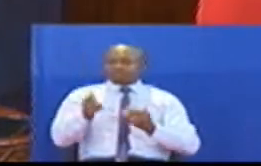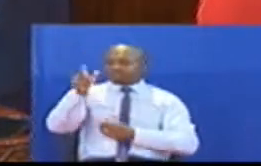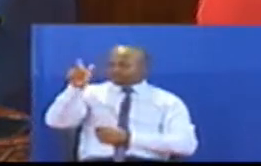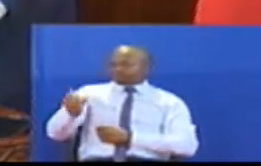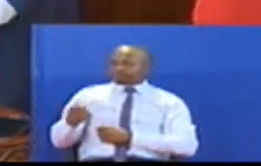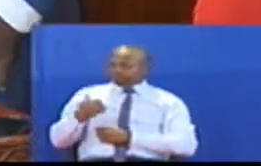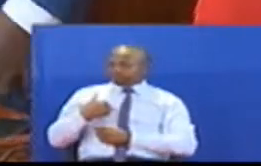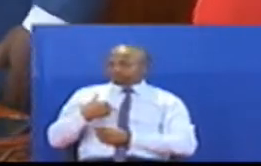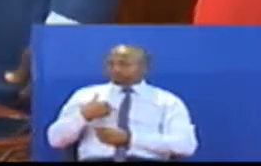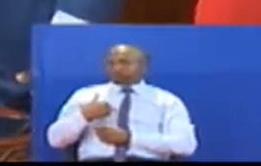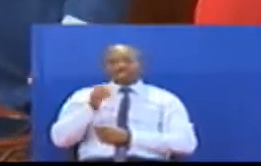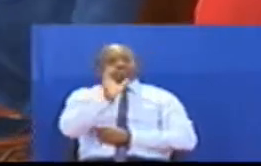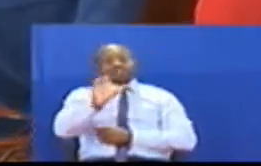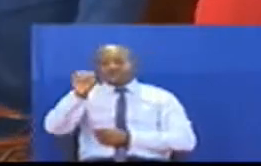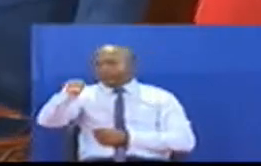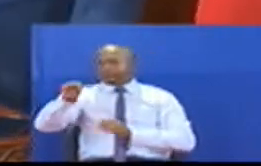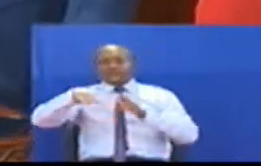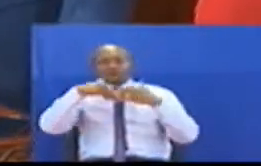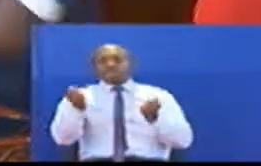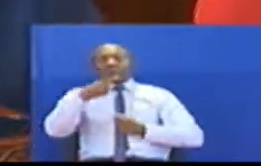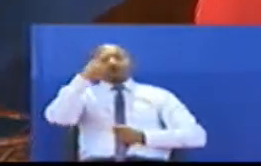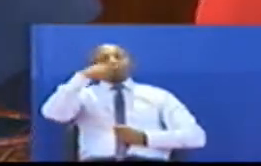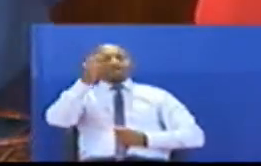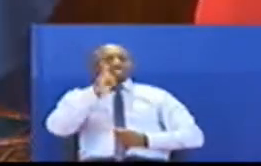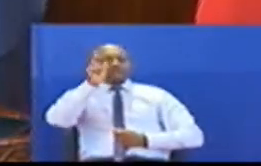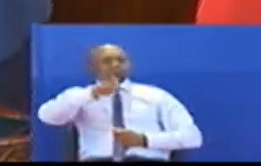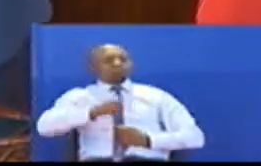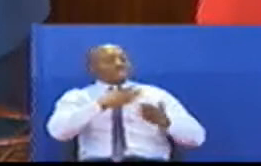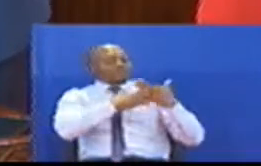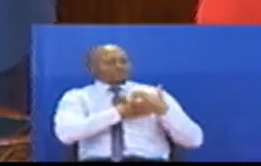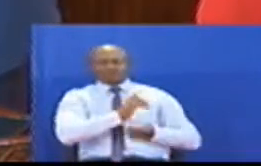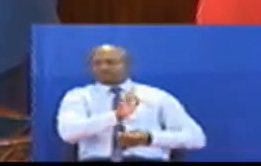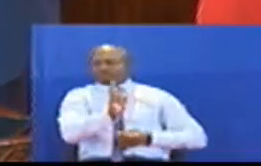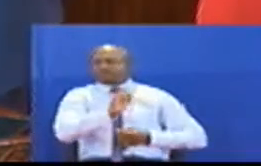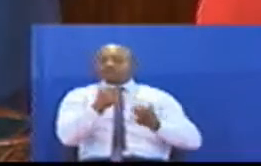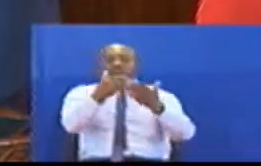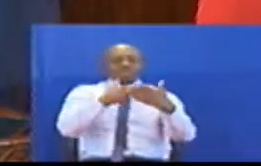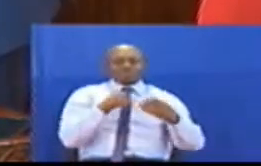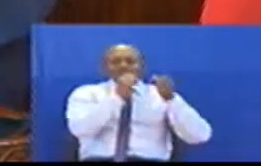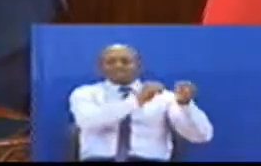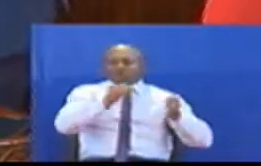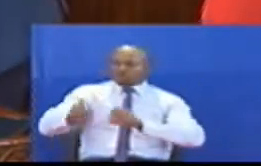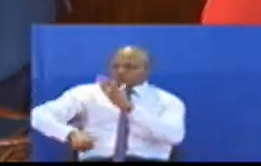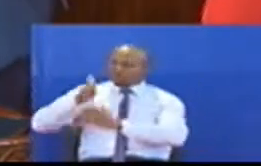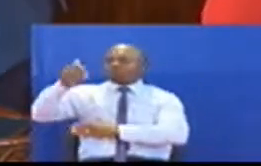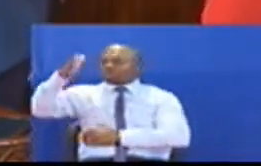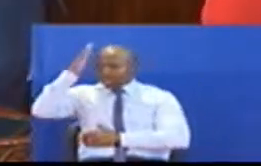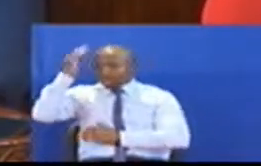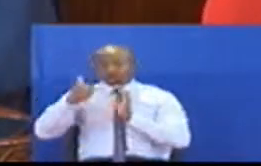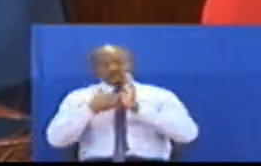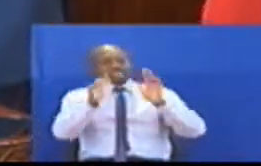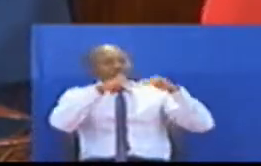Spika, CCM haiwezi kujisifu kwamba inapendwa, ila vitendo vinavyofanywa na viongozi wa serikali vinaonyesha chama hichi kinapendwa.